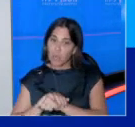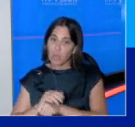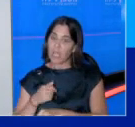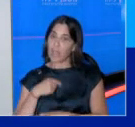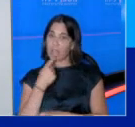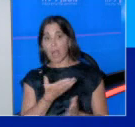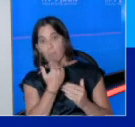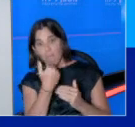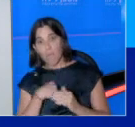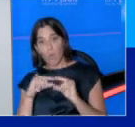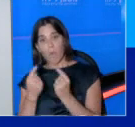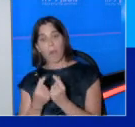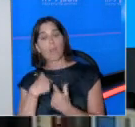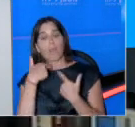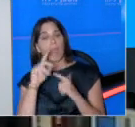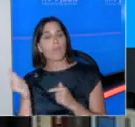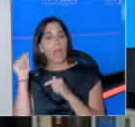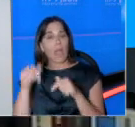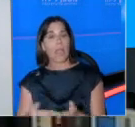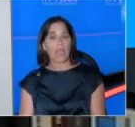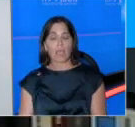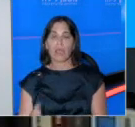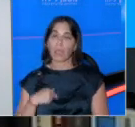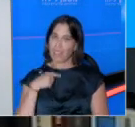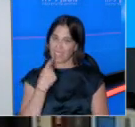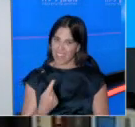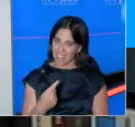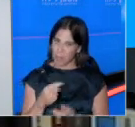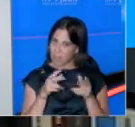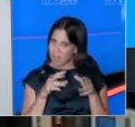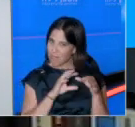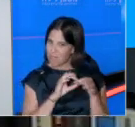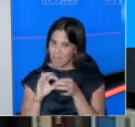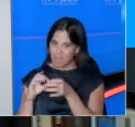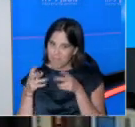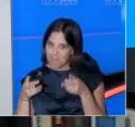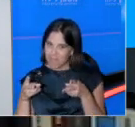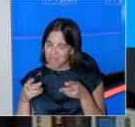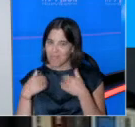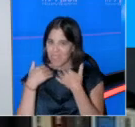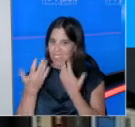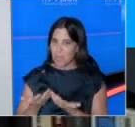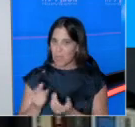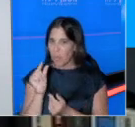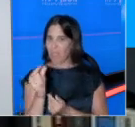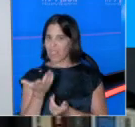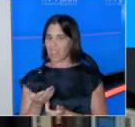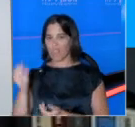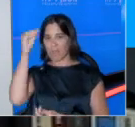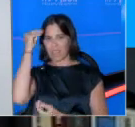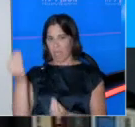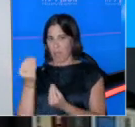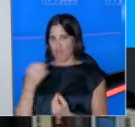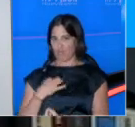להם איך אפשר להגיע. ואני אתן איזושהי באמת אנקדוטה שככה מזכירה גם לנו, זה משהו